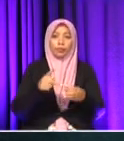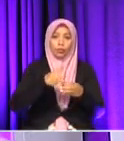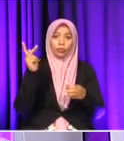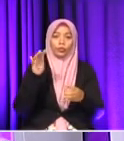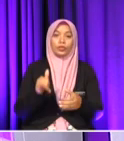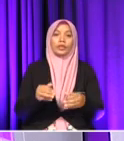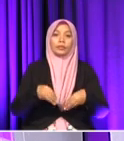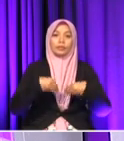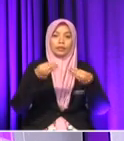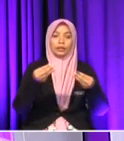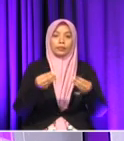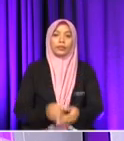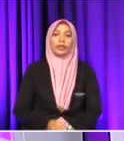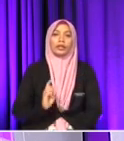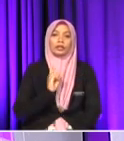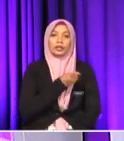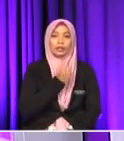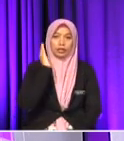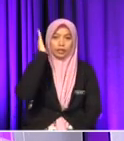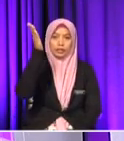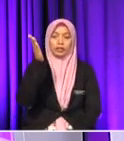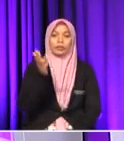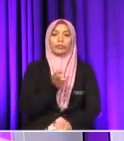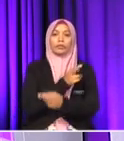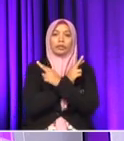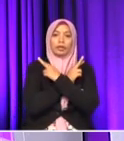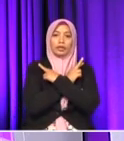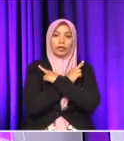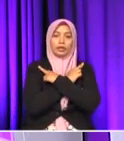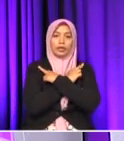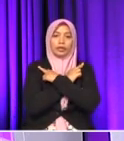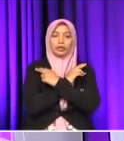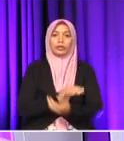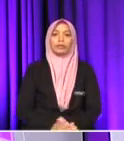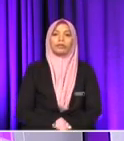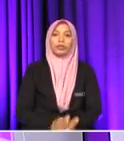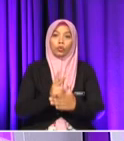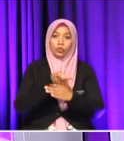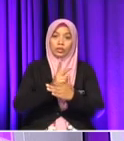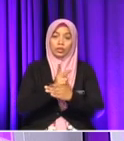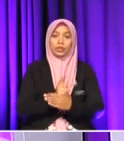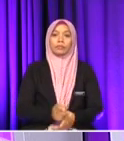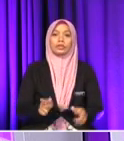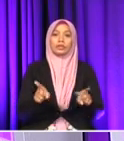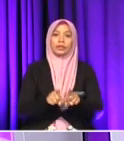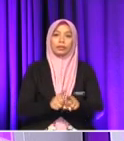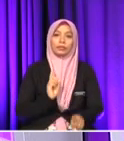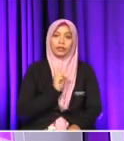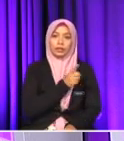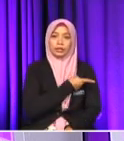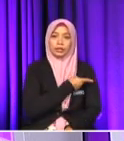dan sekarang kita kembali Saya pasti banyak lagi Eceng Goa Ali makan gong xi pastikan anda jangan kemana-mana terus bersama